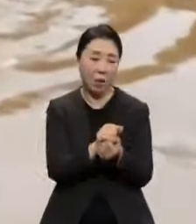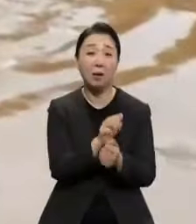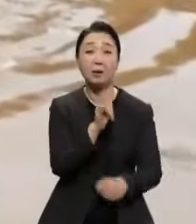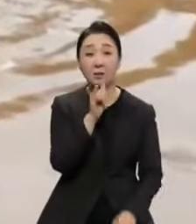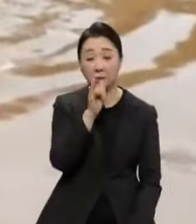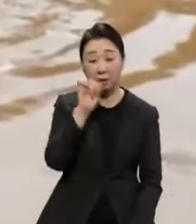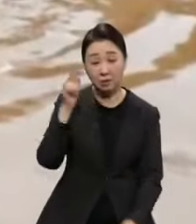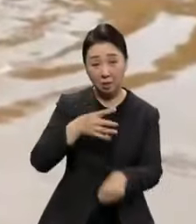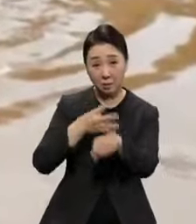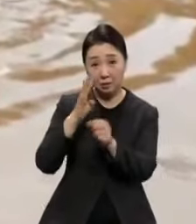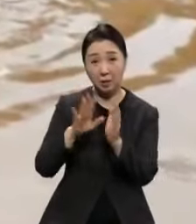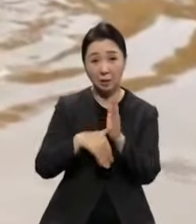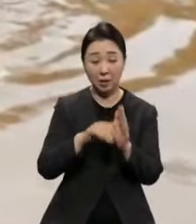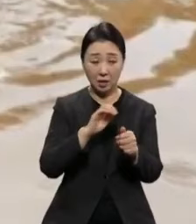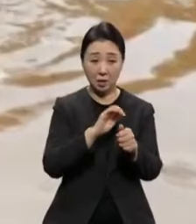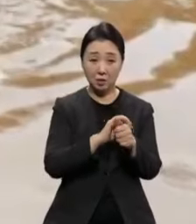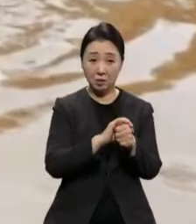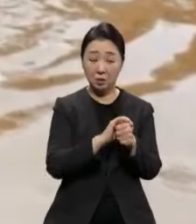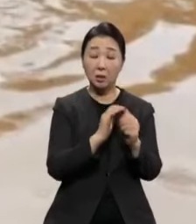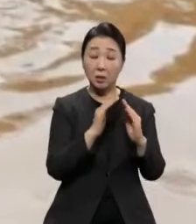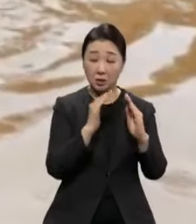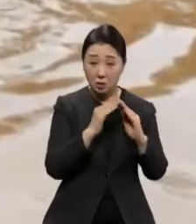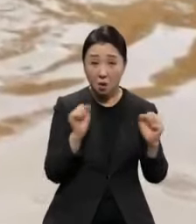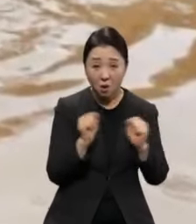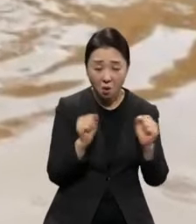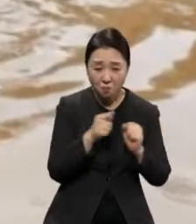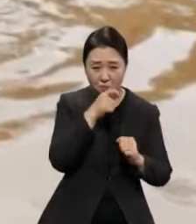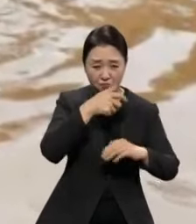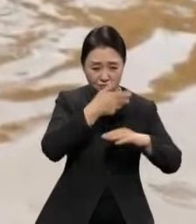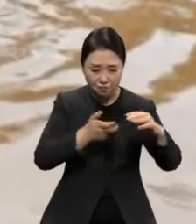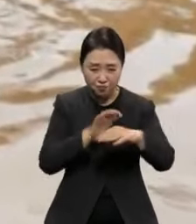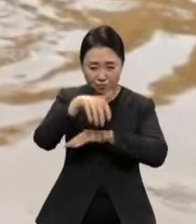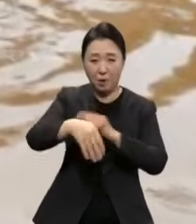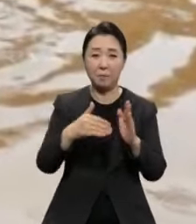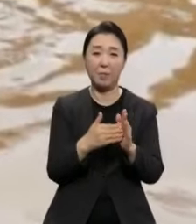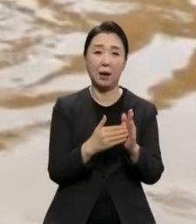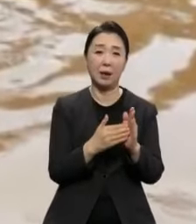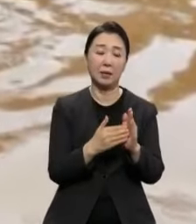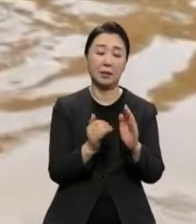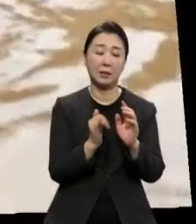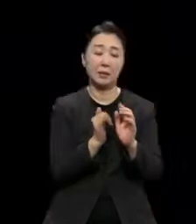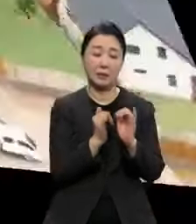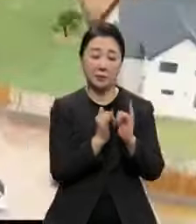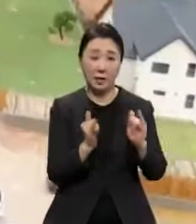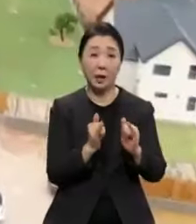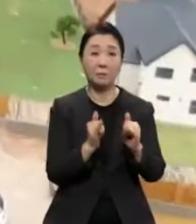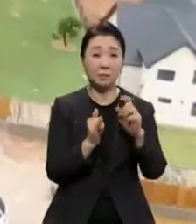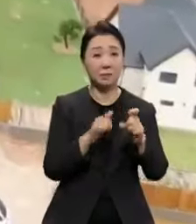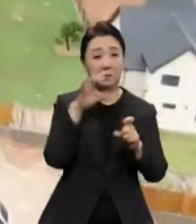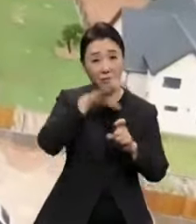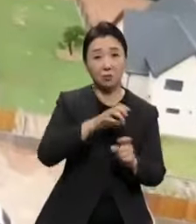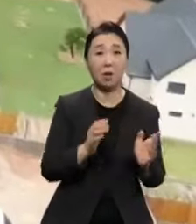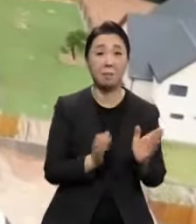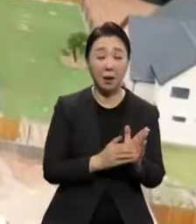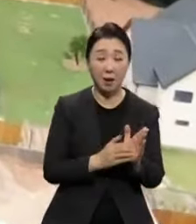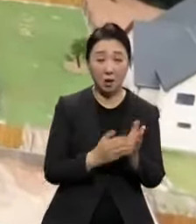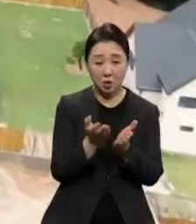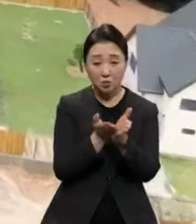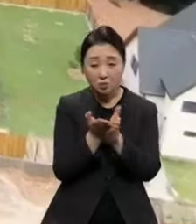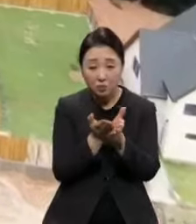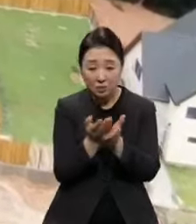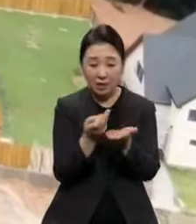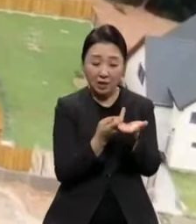새벽 4시쯤 전북 완주군의 하천이 범람에 주민 10여명이 됐 신고도 들어왔습니다 군산 어청도에